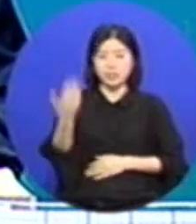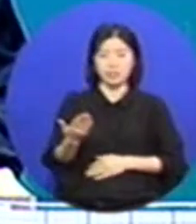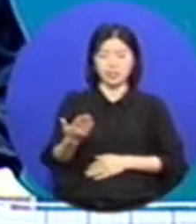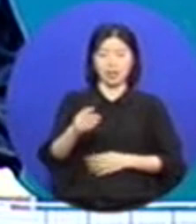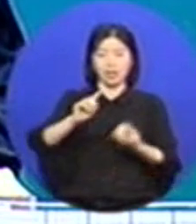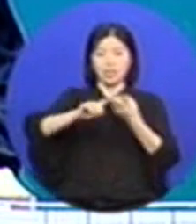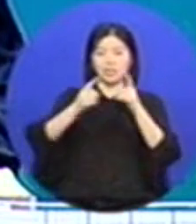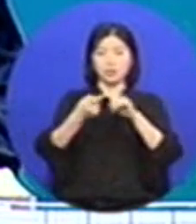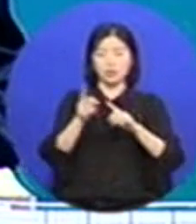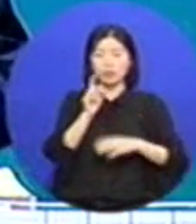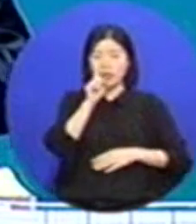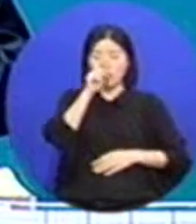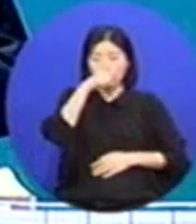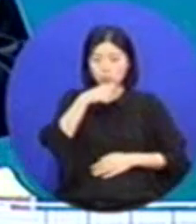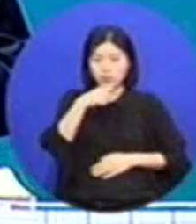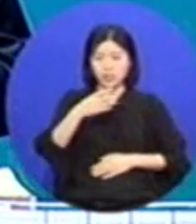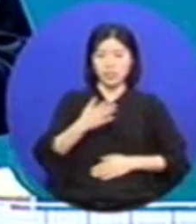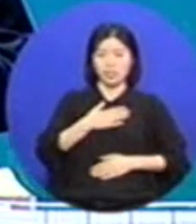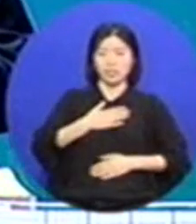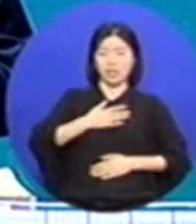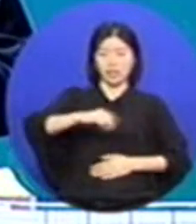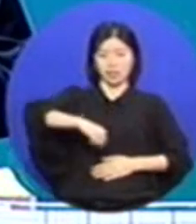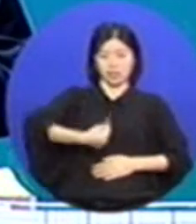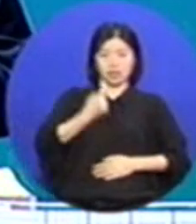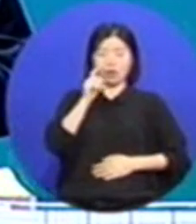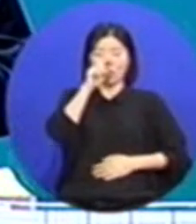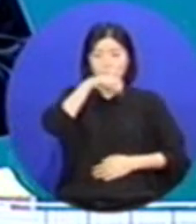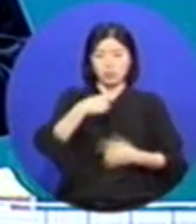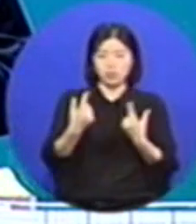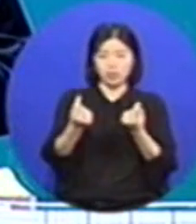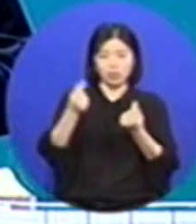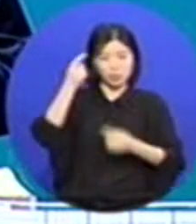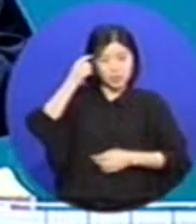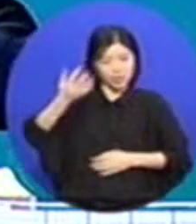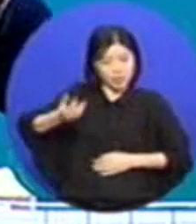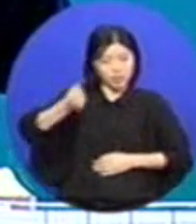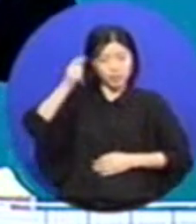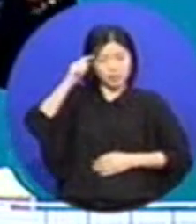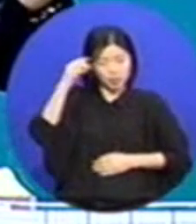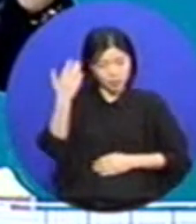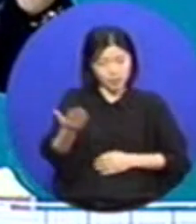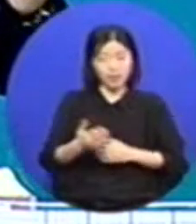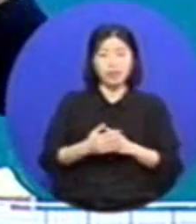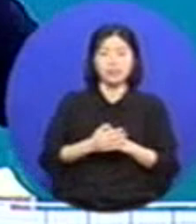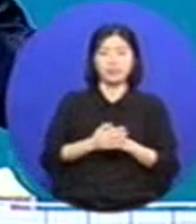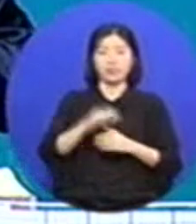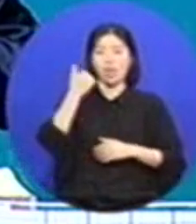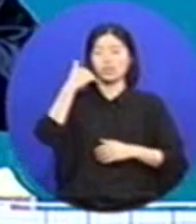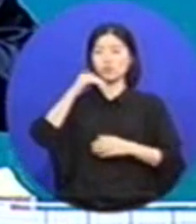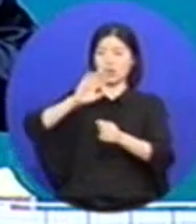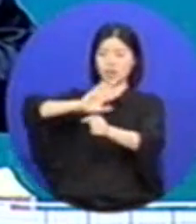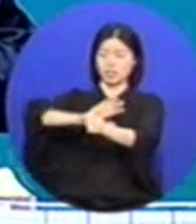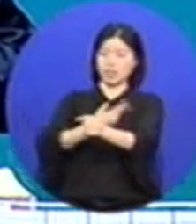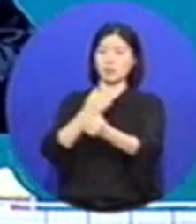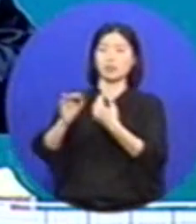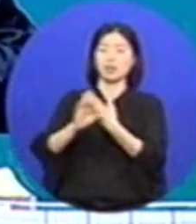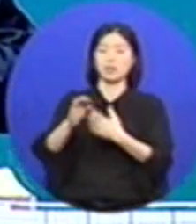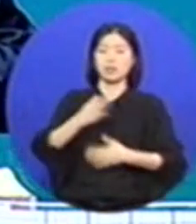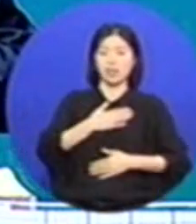허물이 다 자기 허물 처럼 그렇게 여겨 지나요 누가 뭘 잘못하면 내가 잘못한 걸로